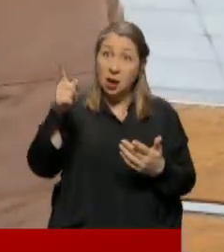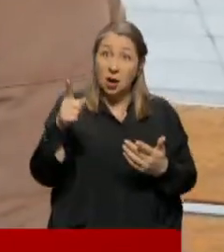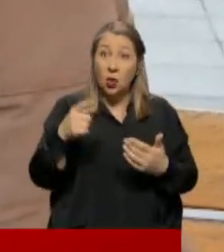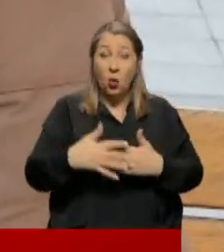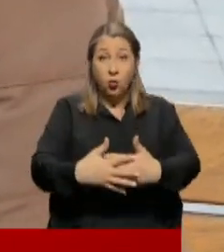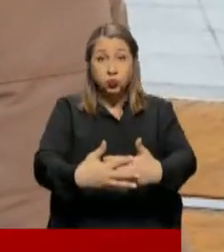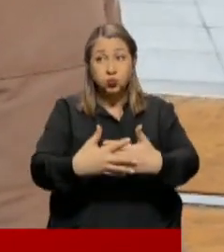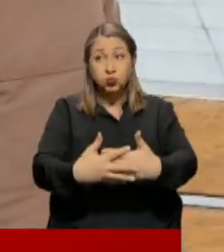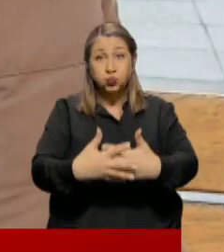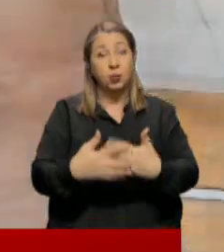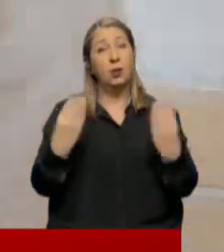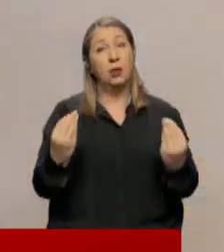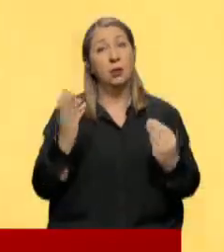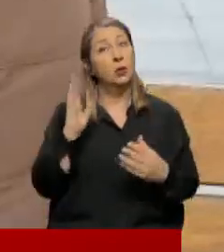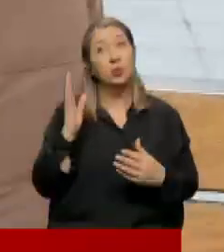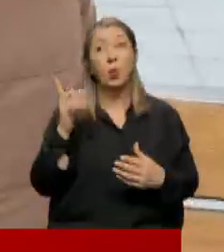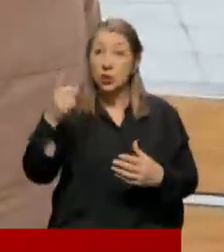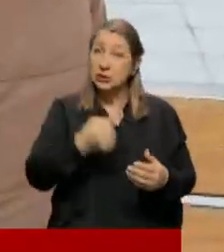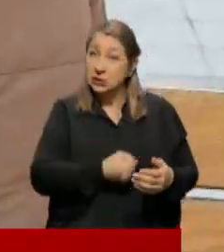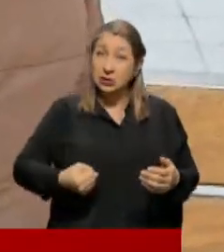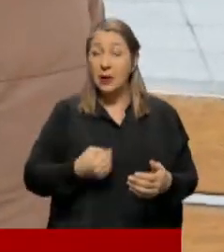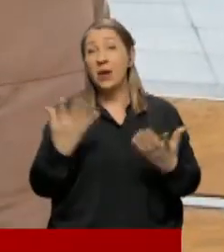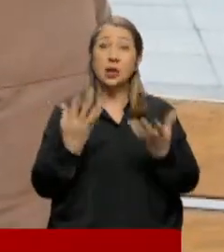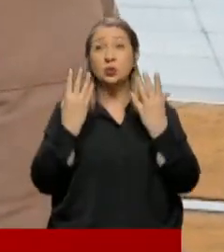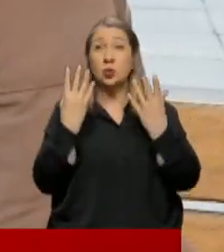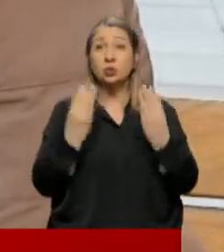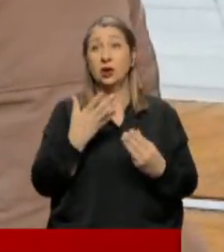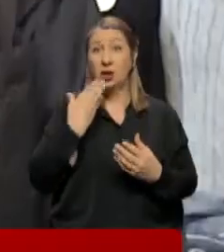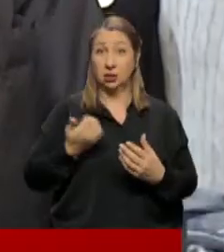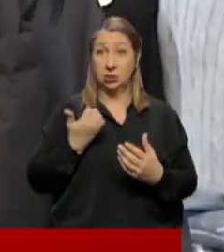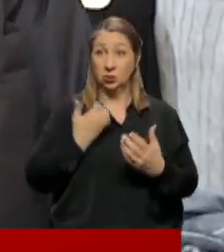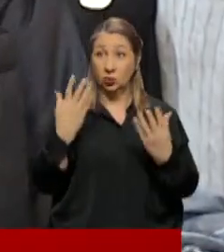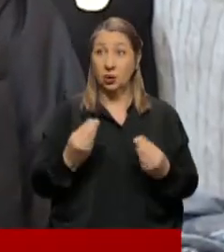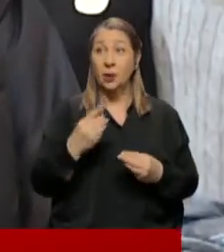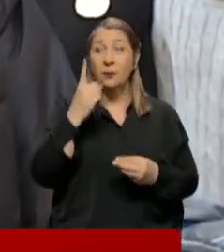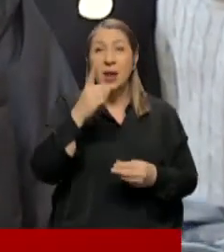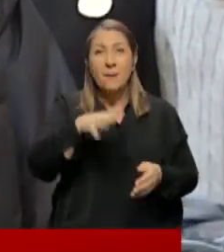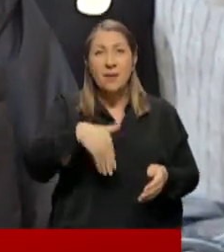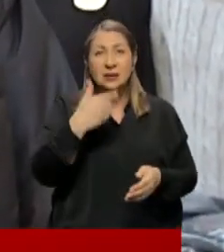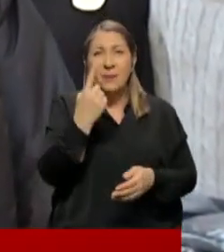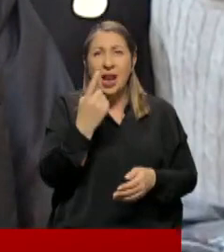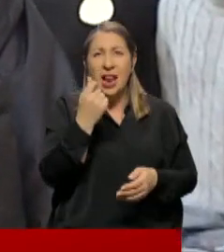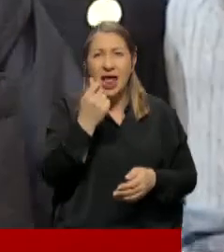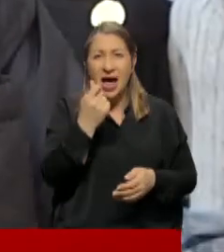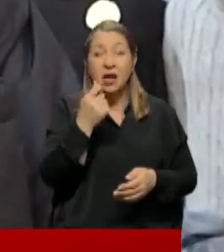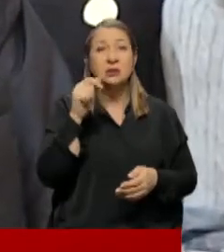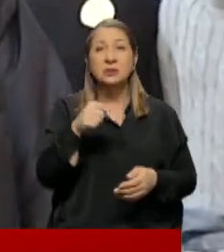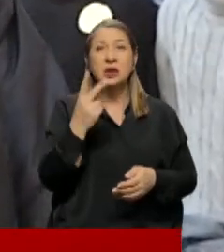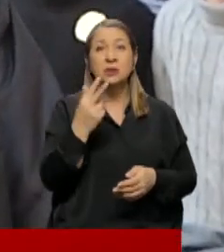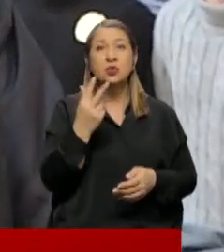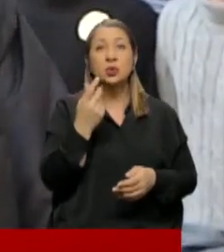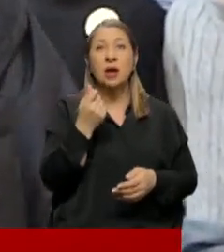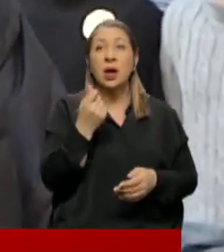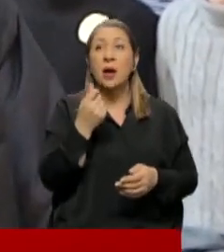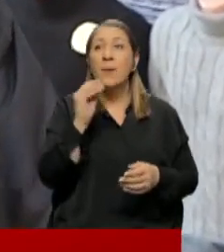göbekler Onun için gidiyor Onlar da ondan sıksa Bak ne güzel olurdu yakışıklı olurlar bir adet Biz 1 liraya getirirken Şimdi